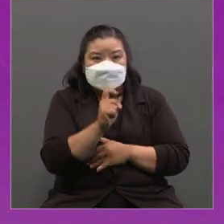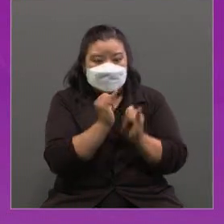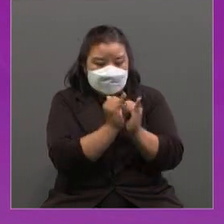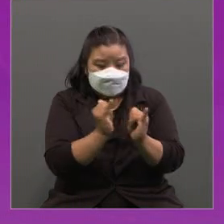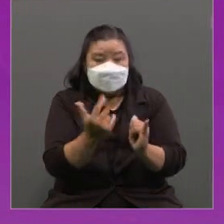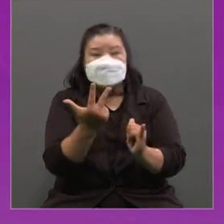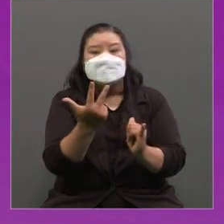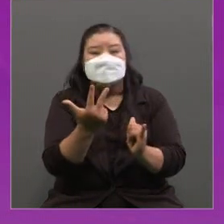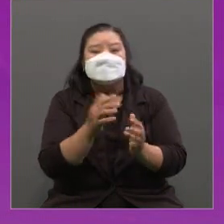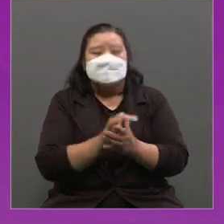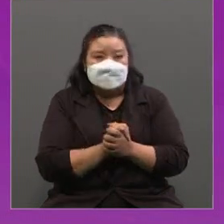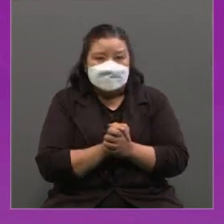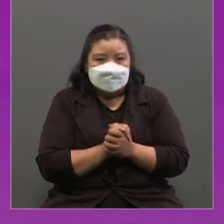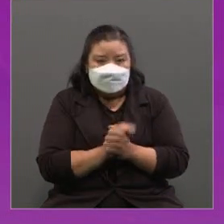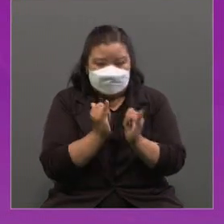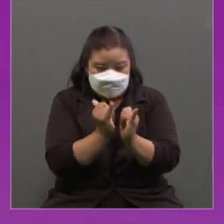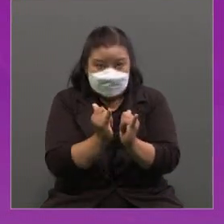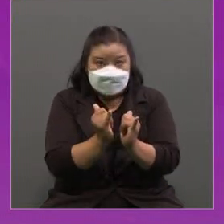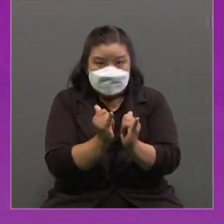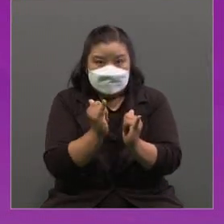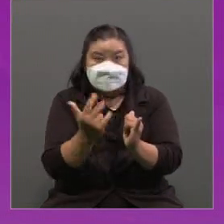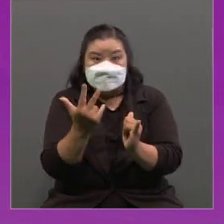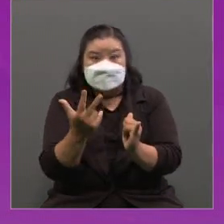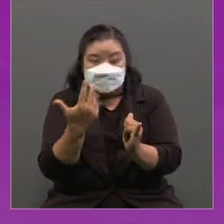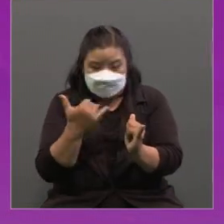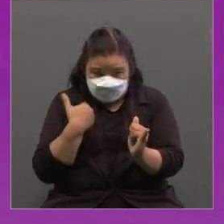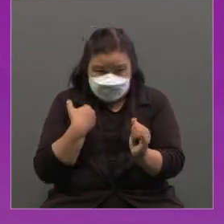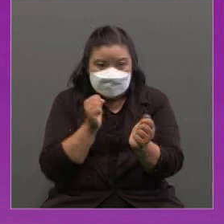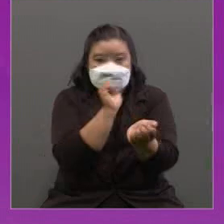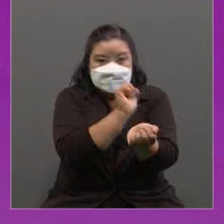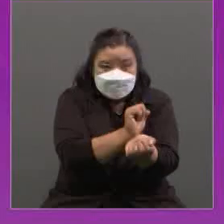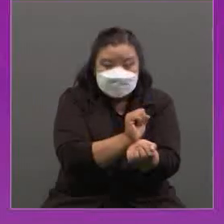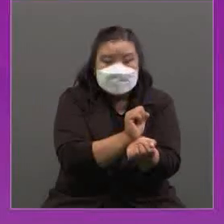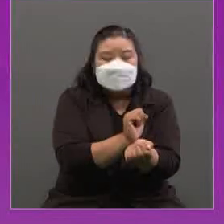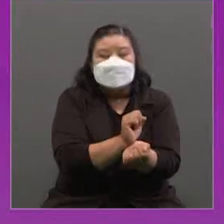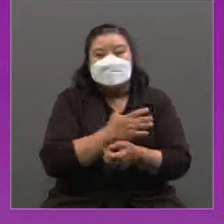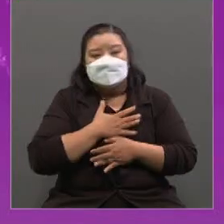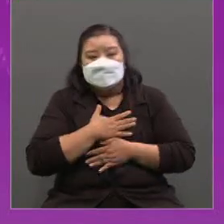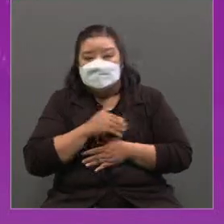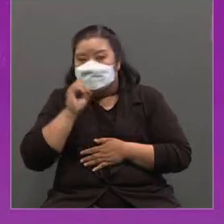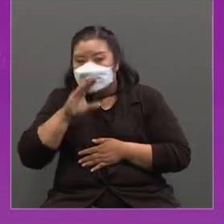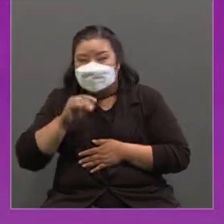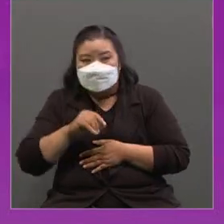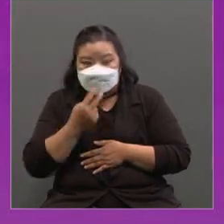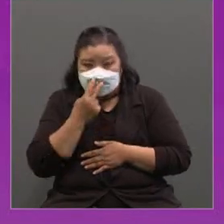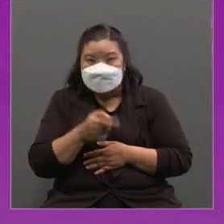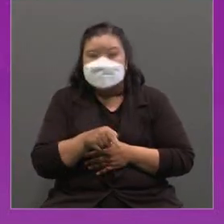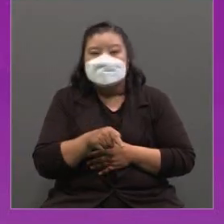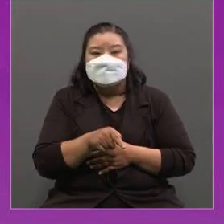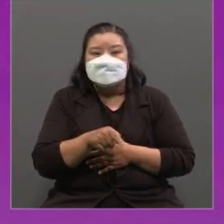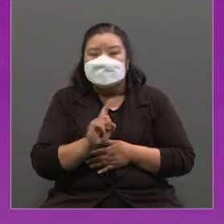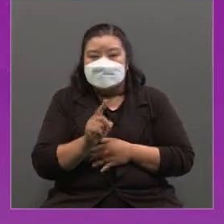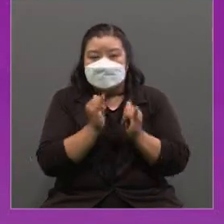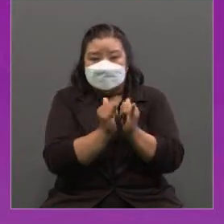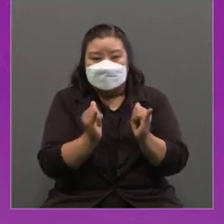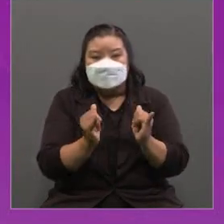3ศพ 1ใน 3เนี่ยถูกมัดมือมัดเท้าด้วยนะครับเพราะเขาแจ้งเจ้าหน้าที่ไปนะครับปรากฏว่าเจ้าหน้าที่มาดูสิ่งที่เหมือนกัน